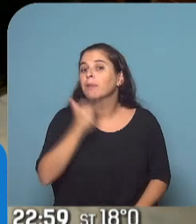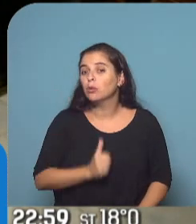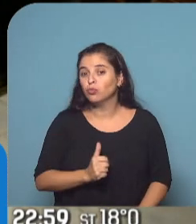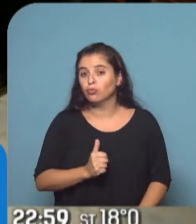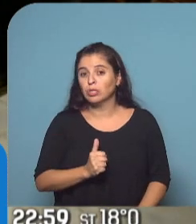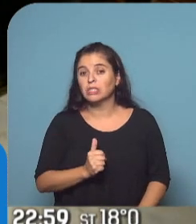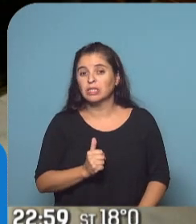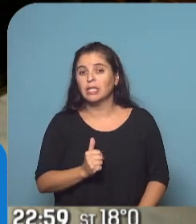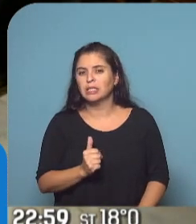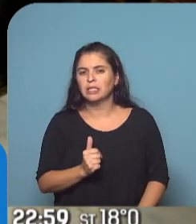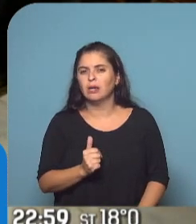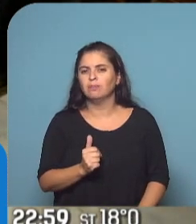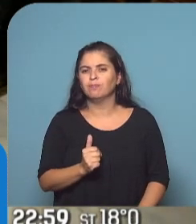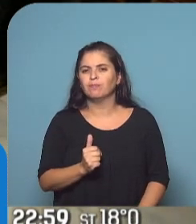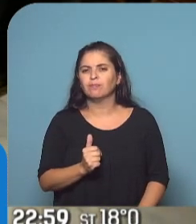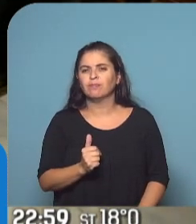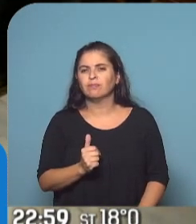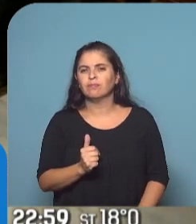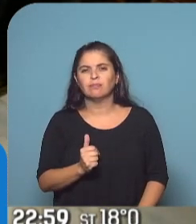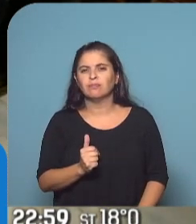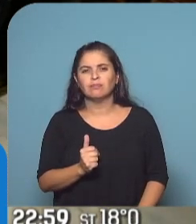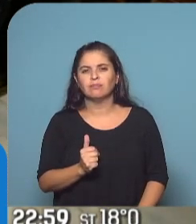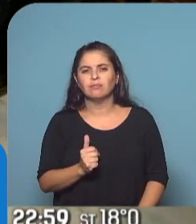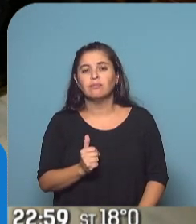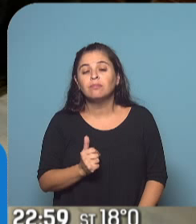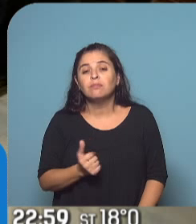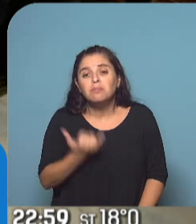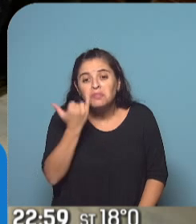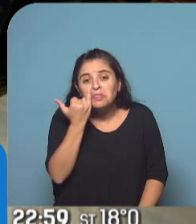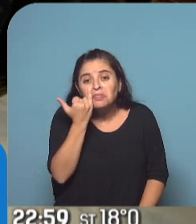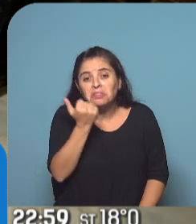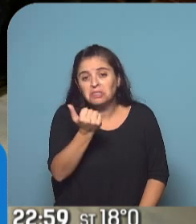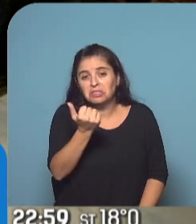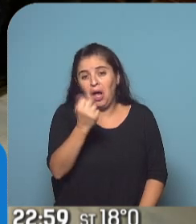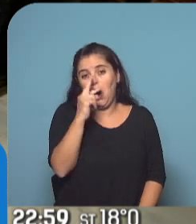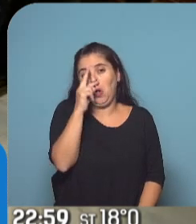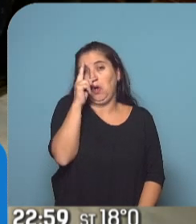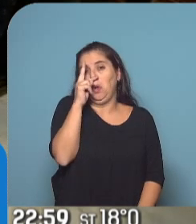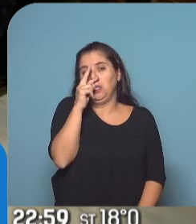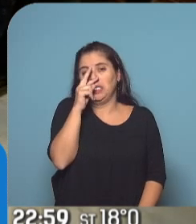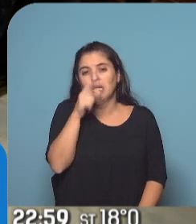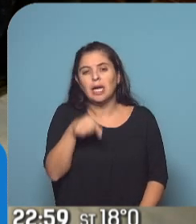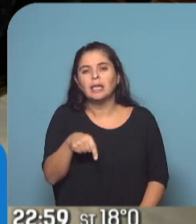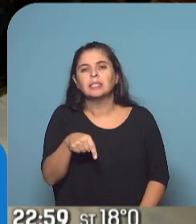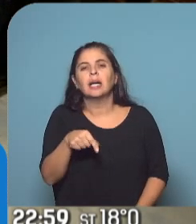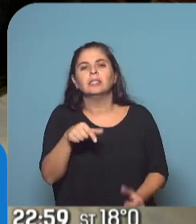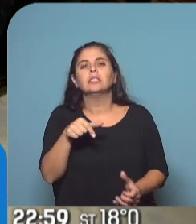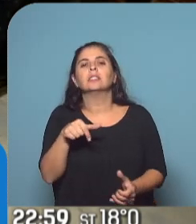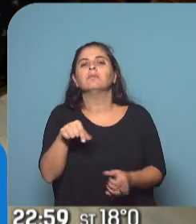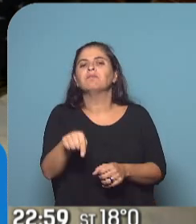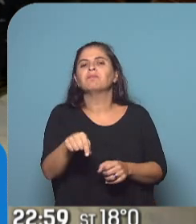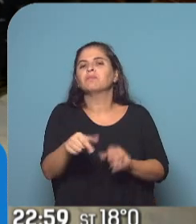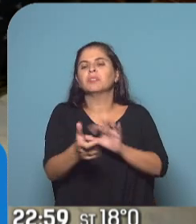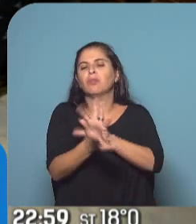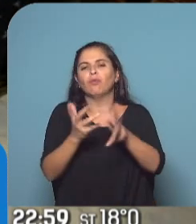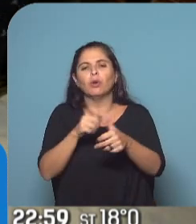ее с депутатом. Это очень важно, поскольку наши нынешние олигархи, они ломятся в политику, чтобы